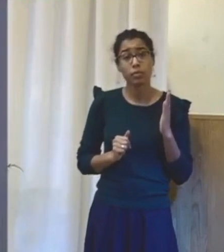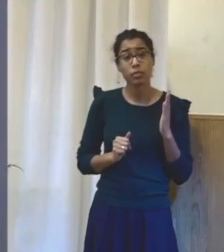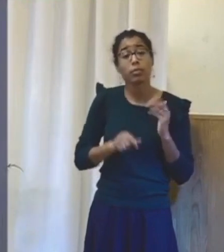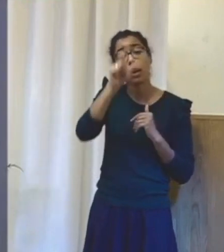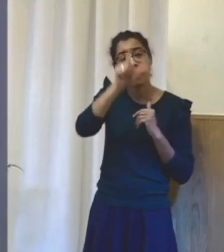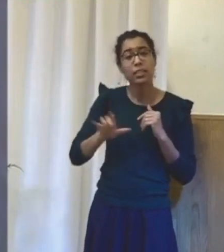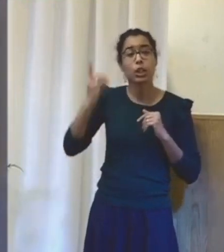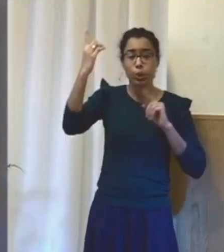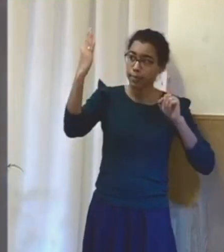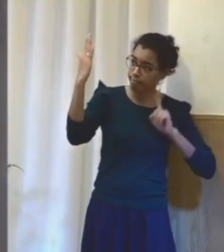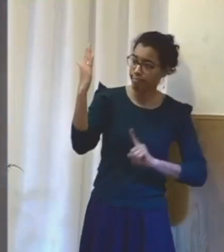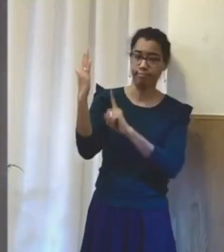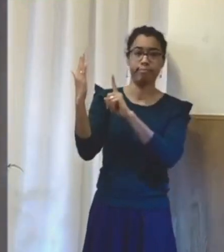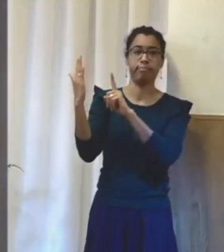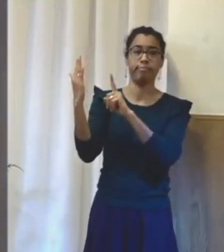de Dieu.